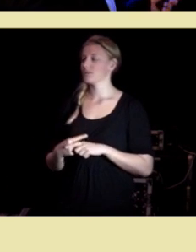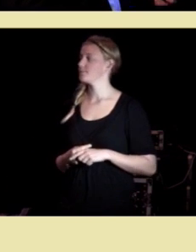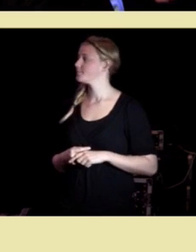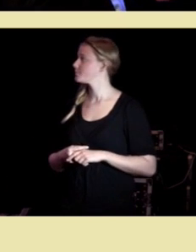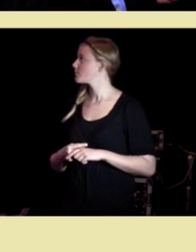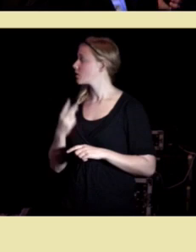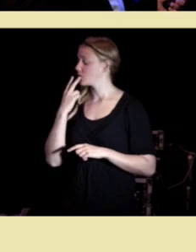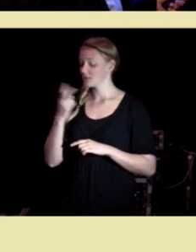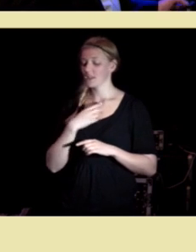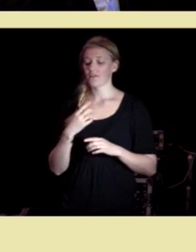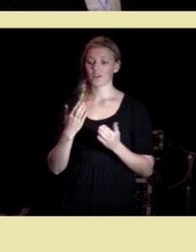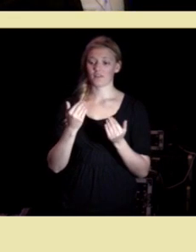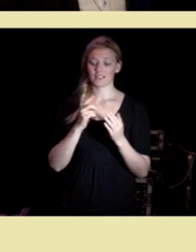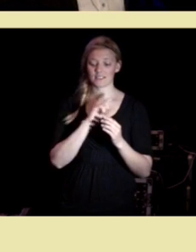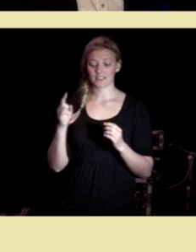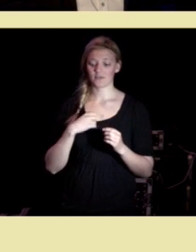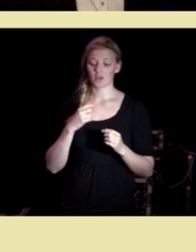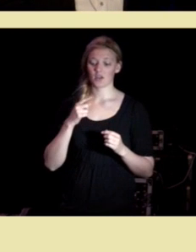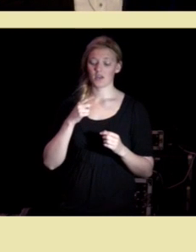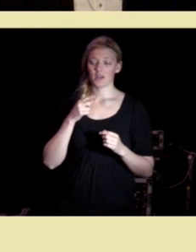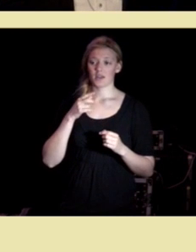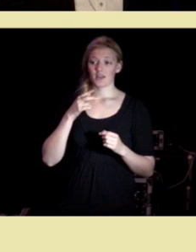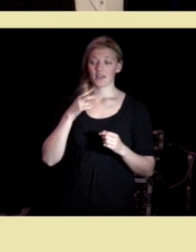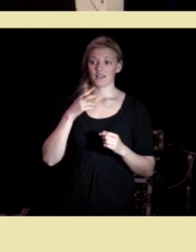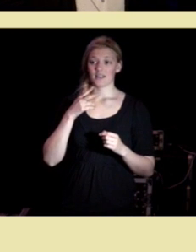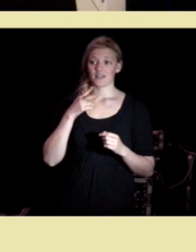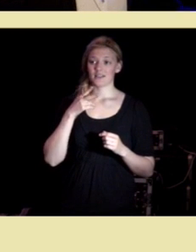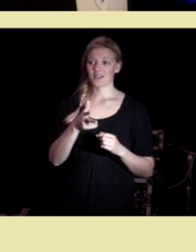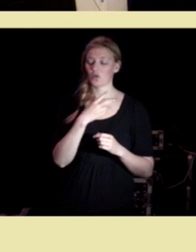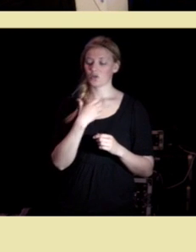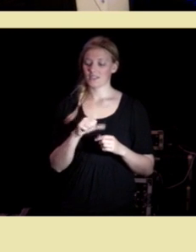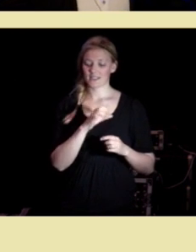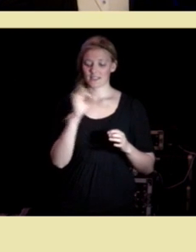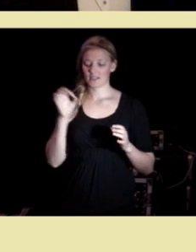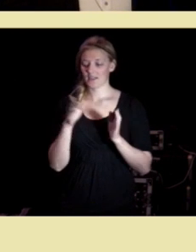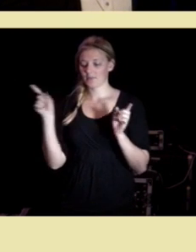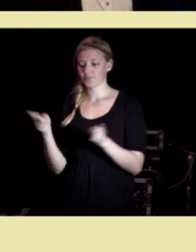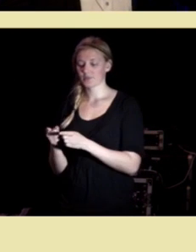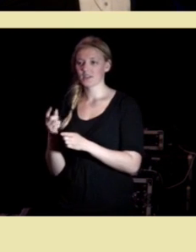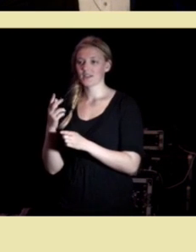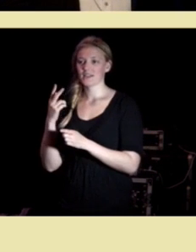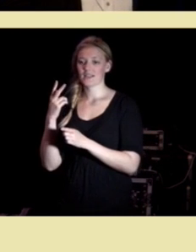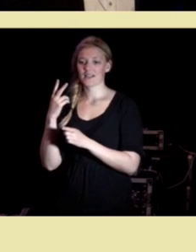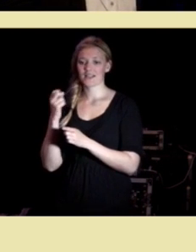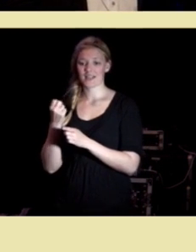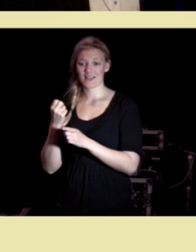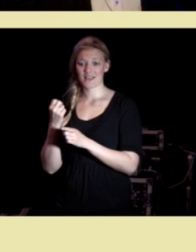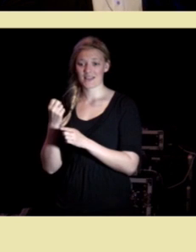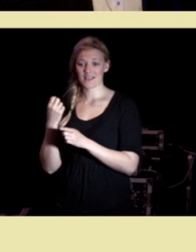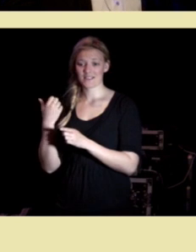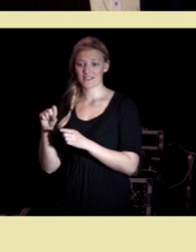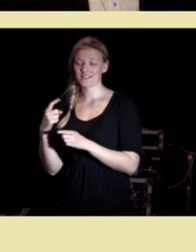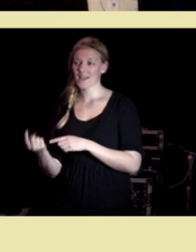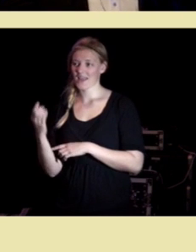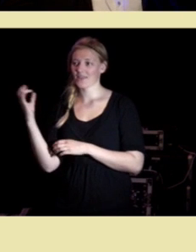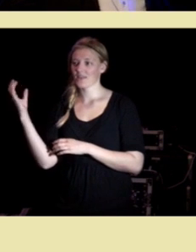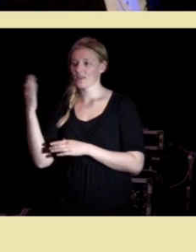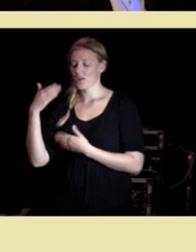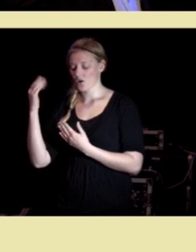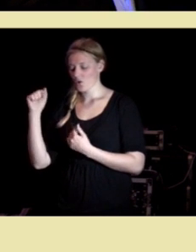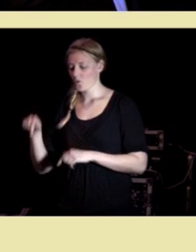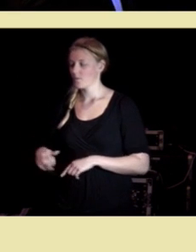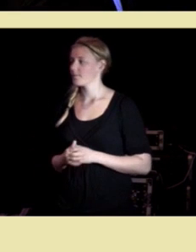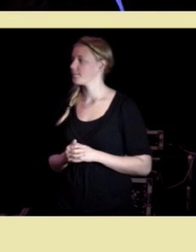ser vi hvordan det gikk med ventetiden deres fra 306 til 61 dager nå. Og de kan klare ned på 40-tallet i løpet av nær